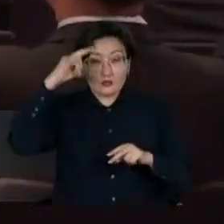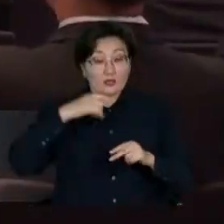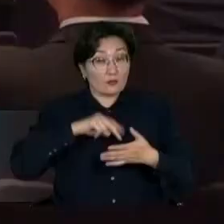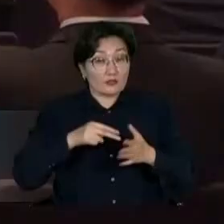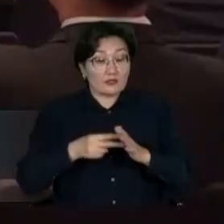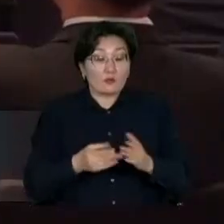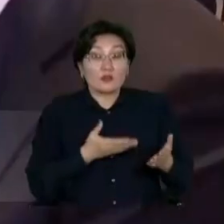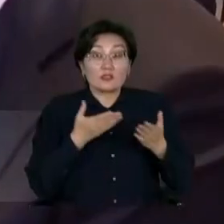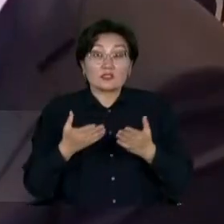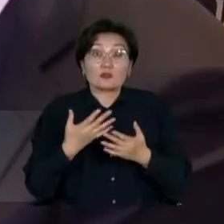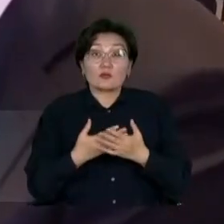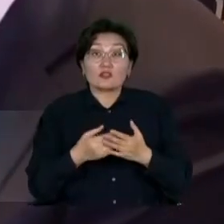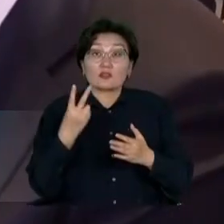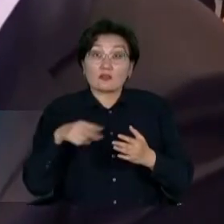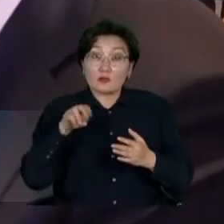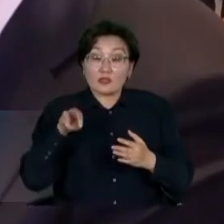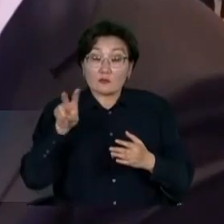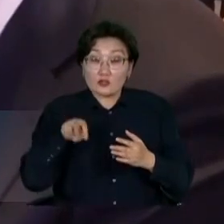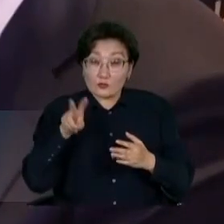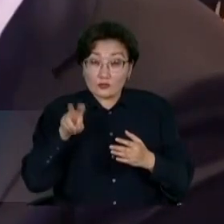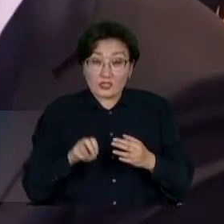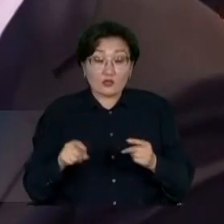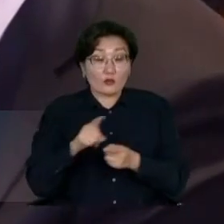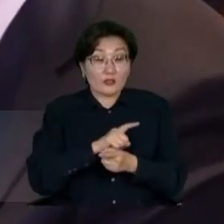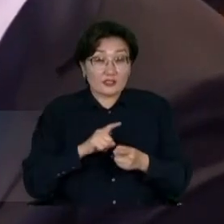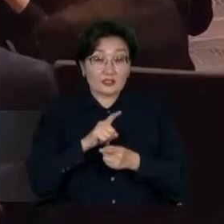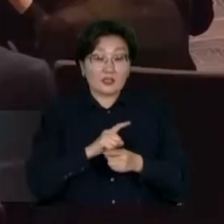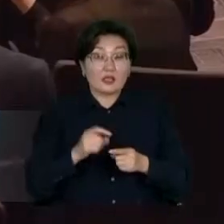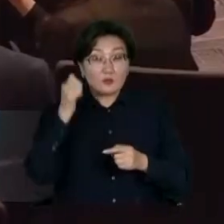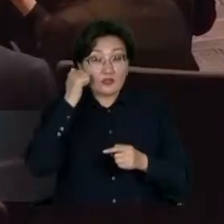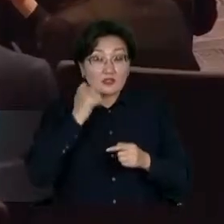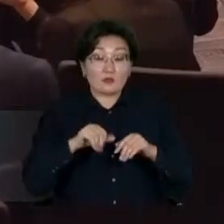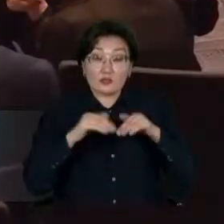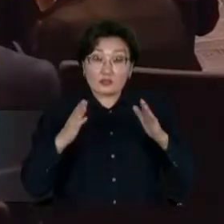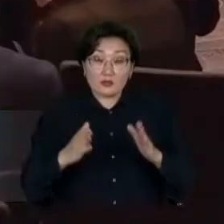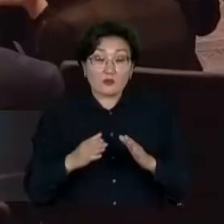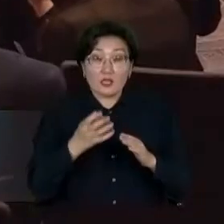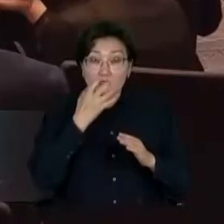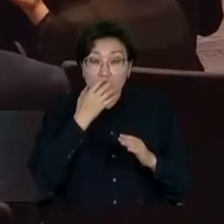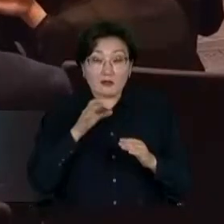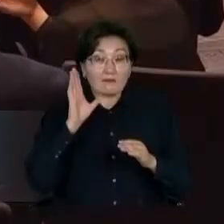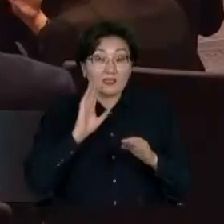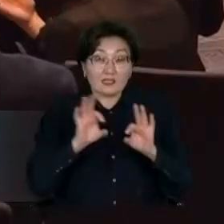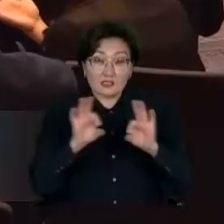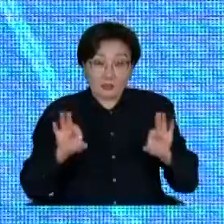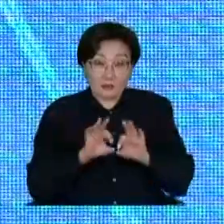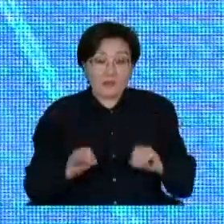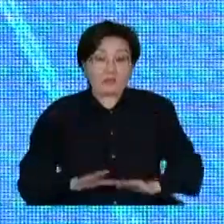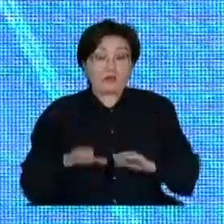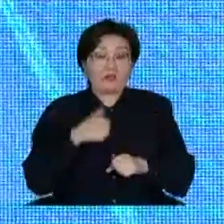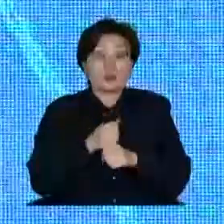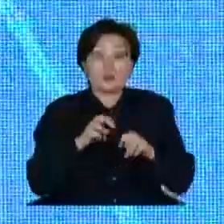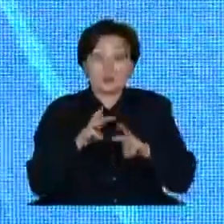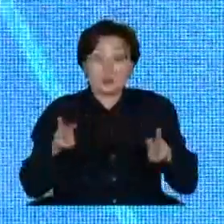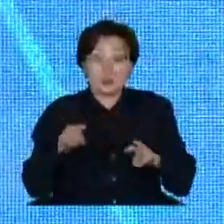планирует привлечь около 20 миллиардов долларов на модернизацию изношенных объектов тепло- и водоснабжения. Заместитель